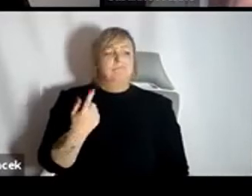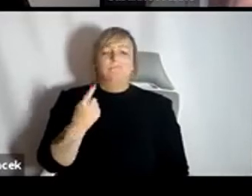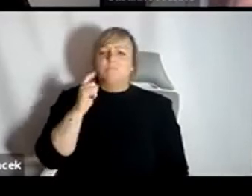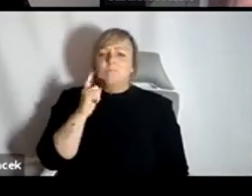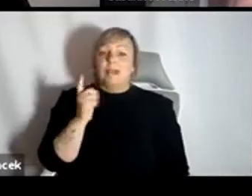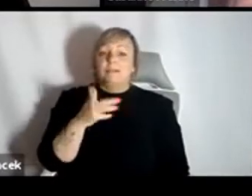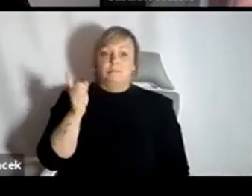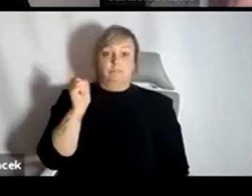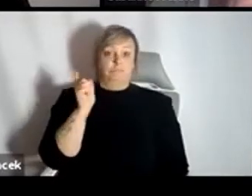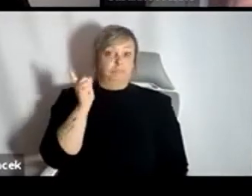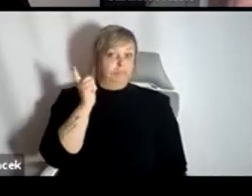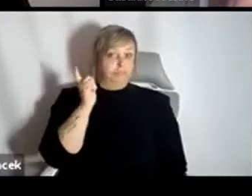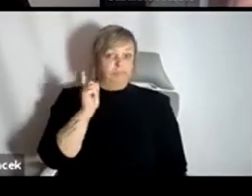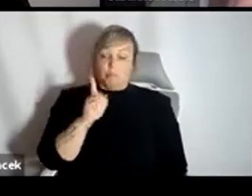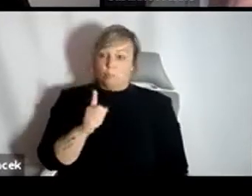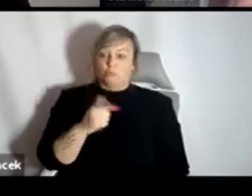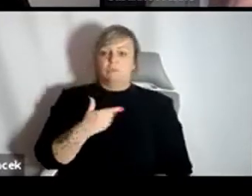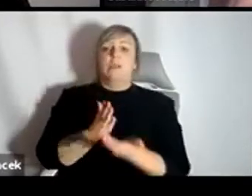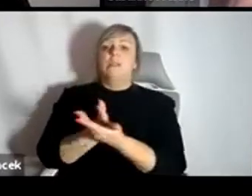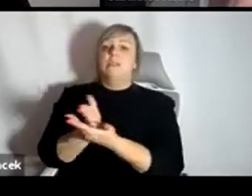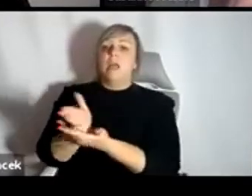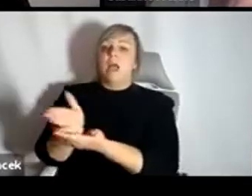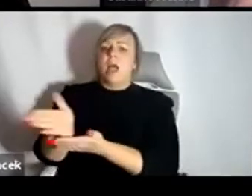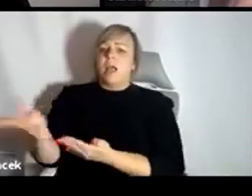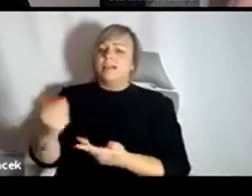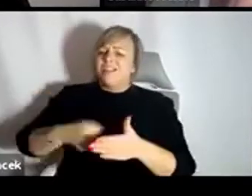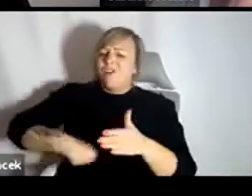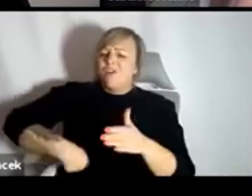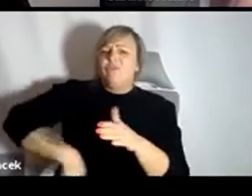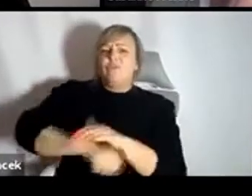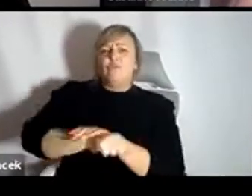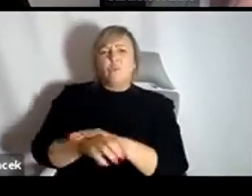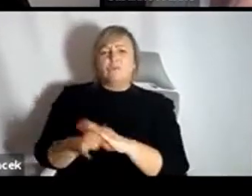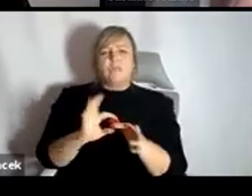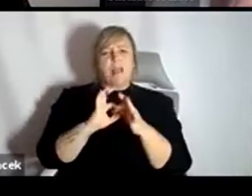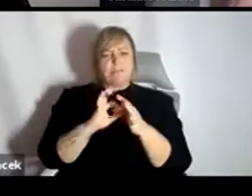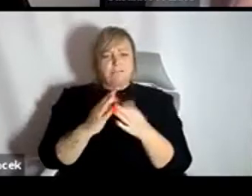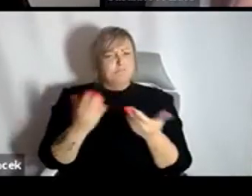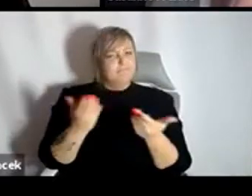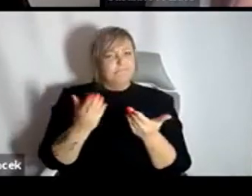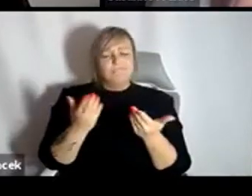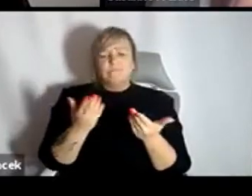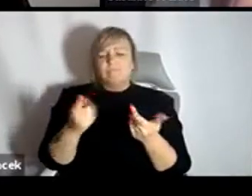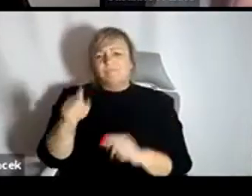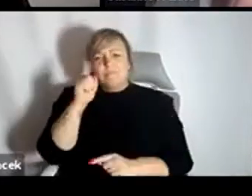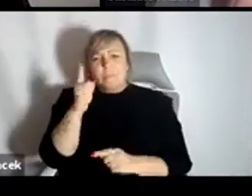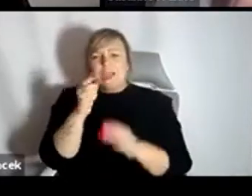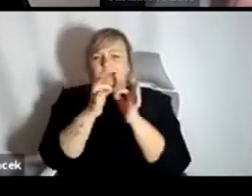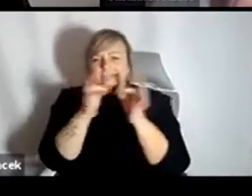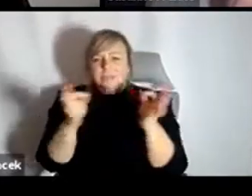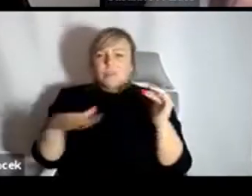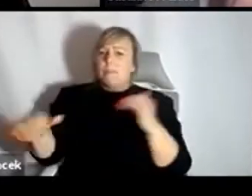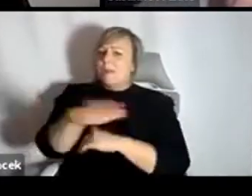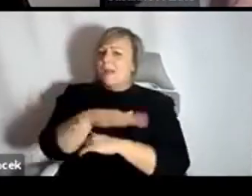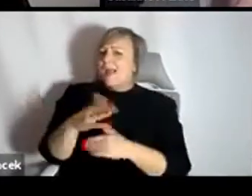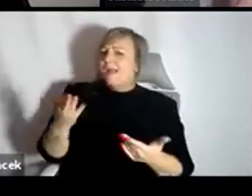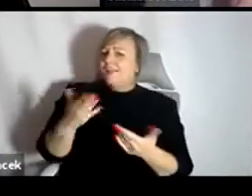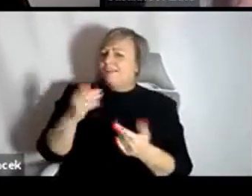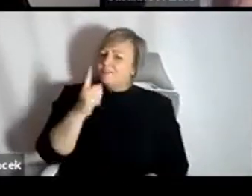der angemahnten natürlich Nachhaltigkeit in der Fußballindustrie vorstellen? In welchen Bereichen müsste sie eingeführt werden?